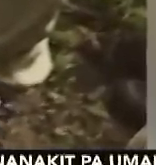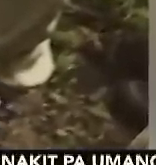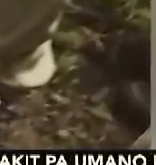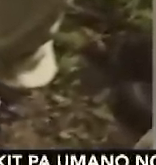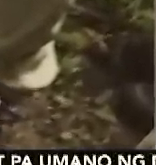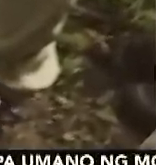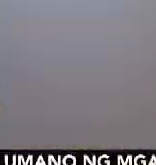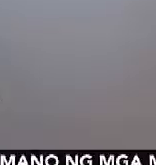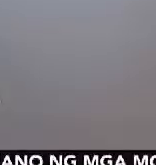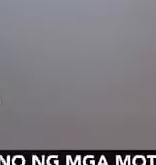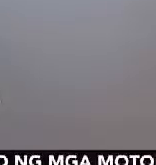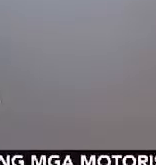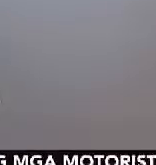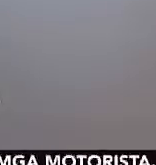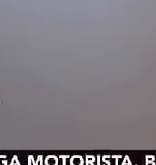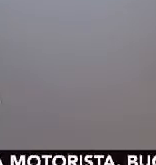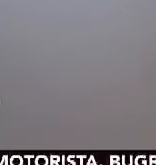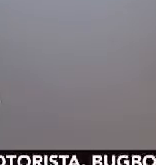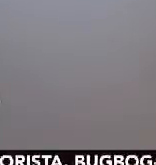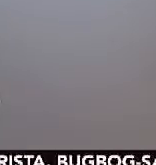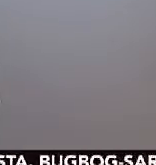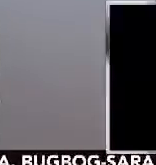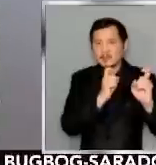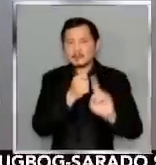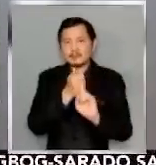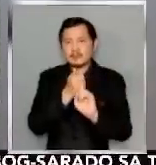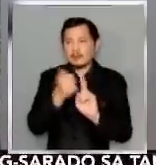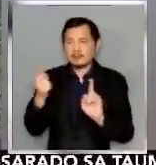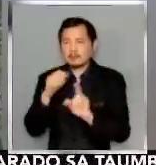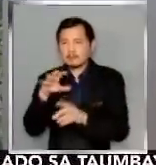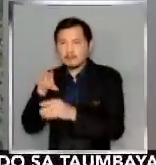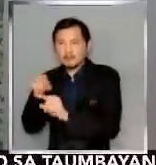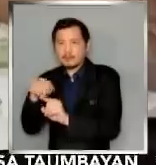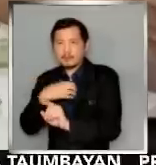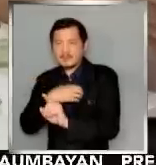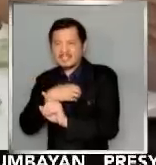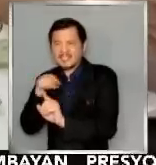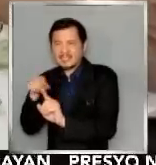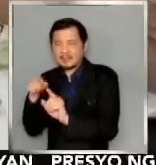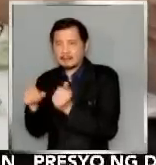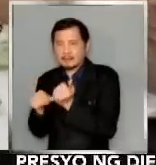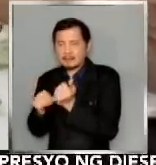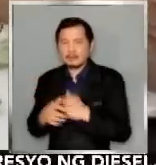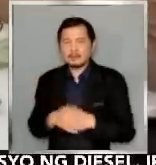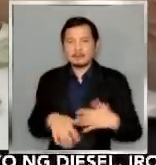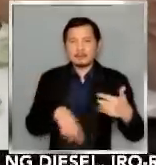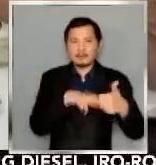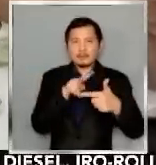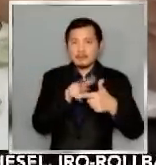fish vendor na pinaniniwala ang asset ng PNP at dalawang iba pa na taga Camarines Sur. Ang pagbihed nila hindi